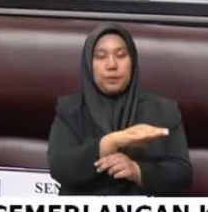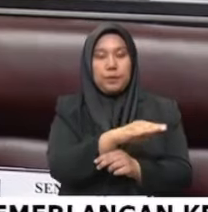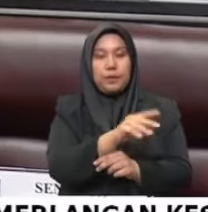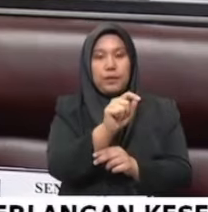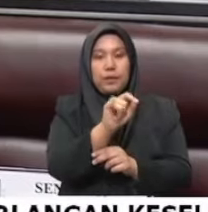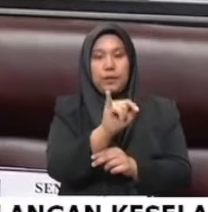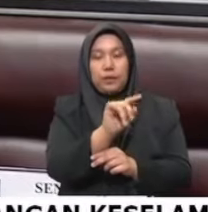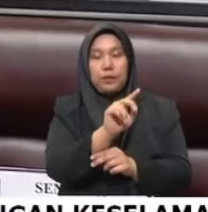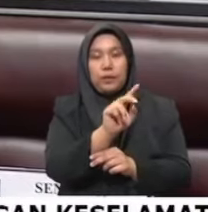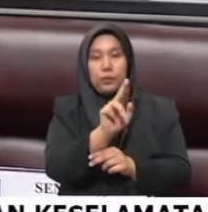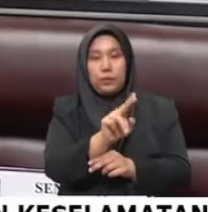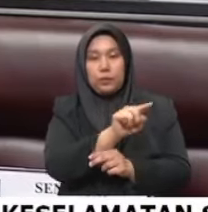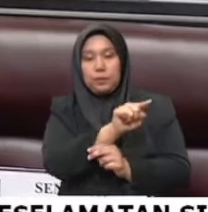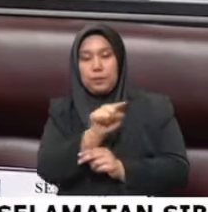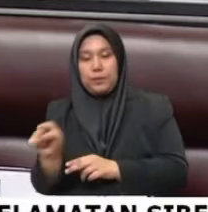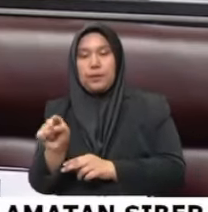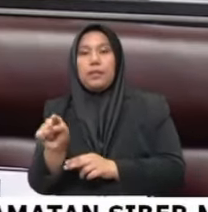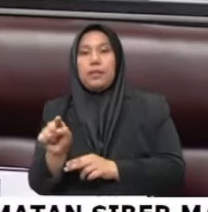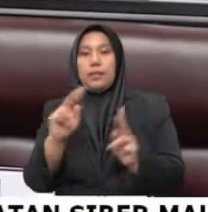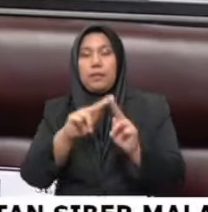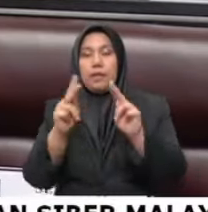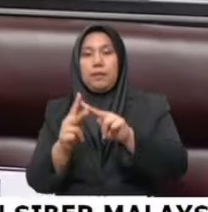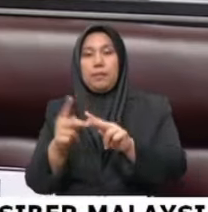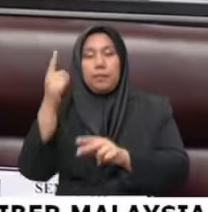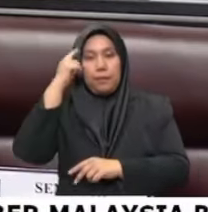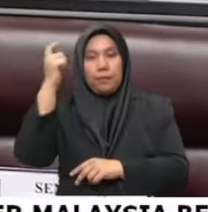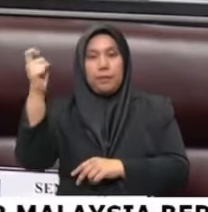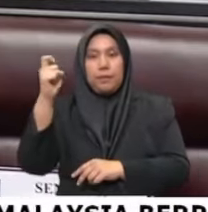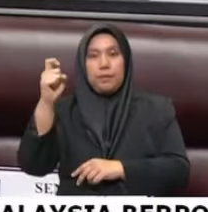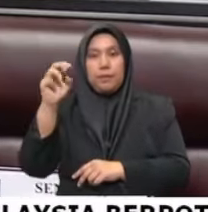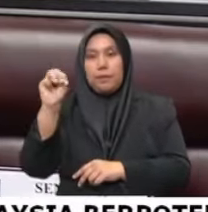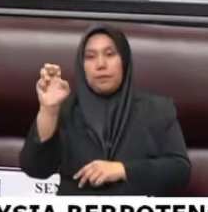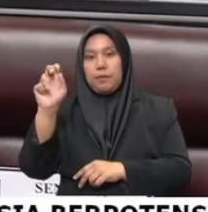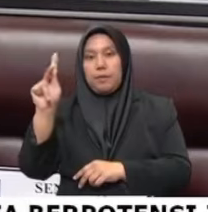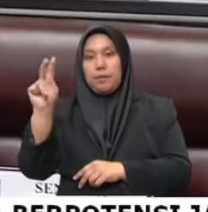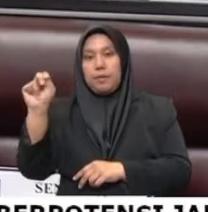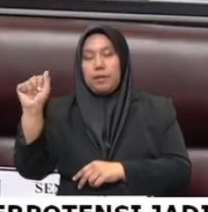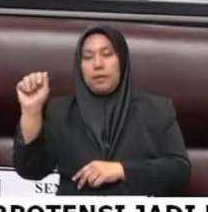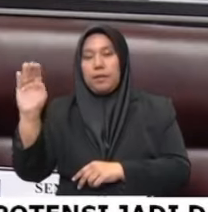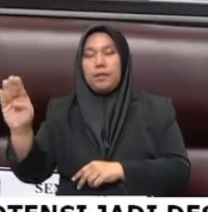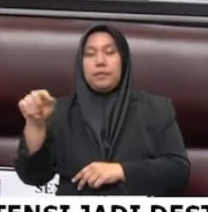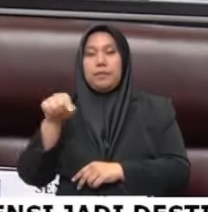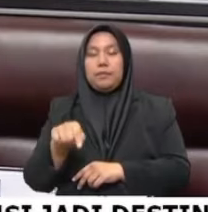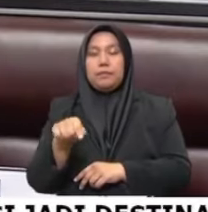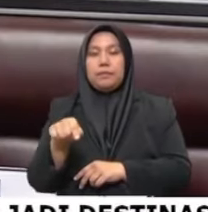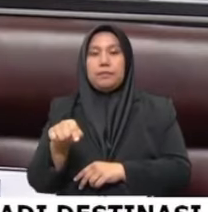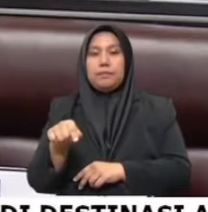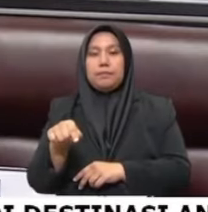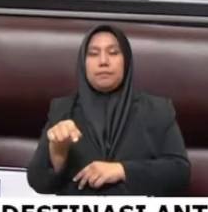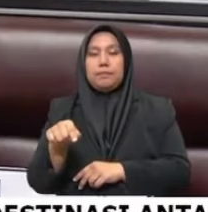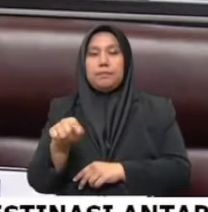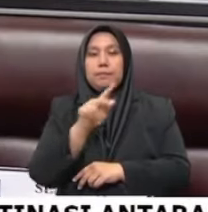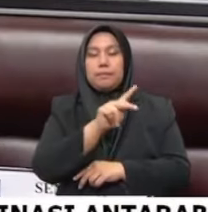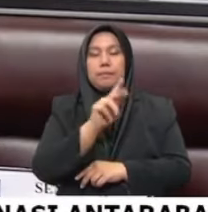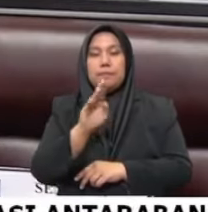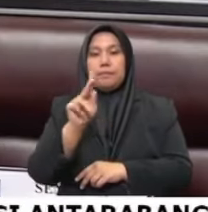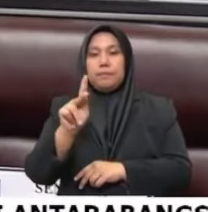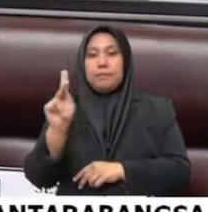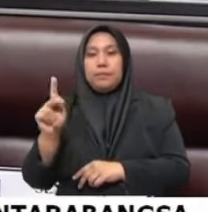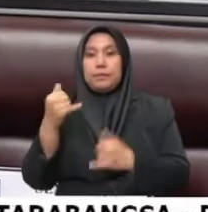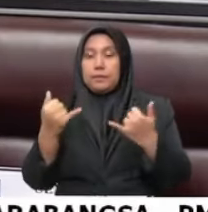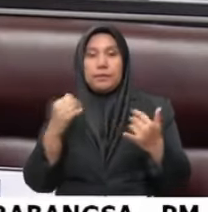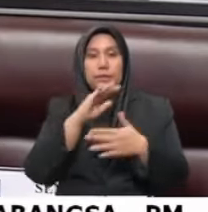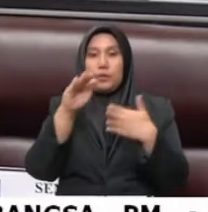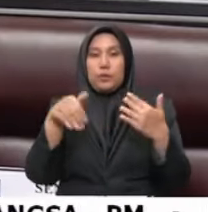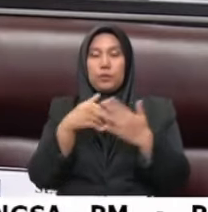Meknat. Kerana keseluruhan 74-73 kilometer Kota Baru KK ini, semua package sedang